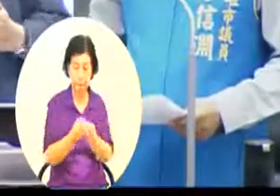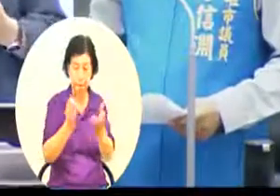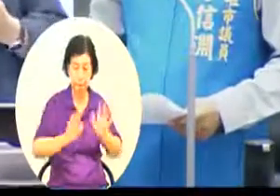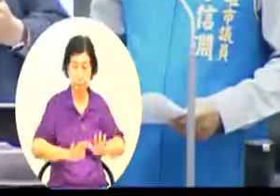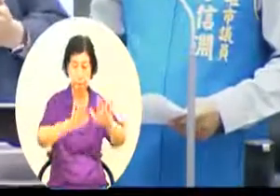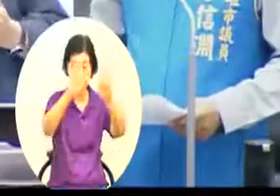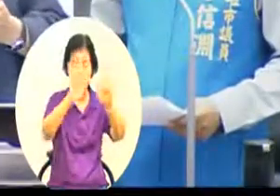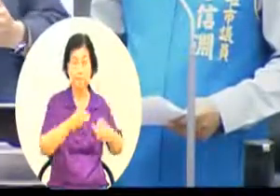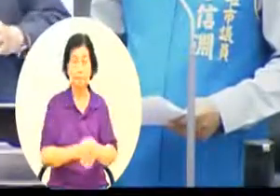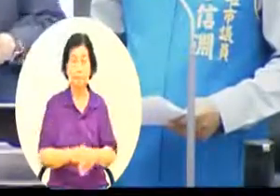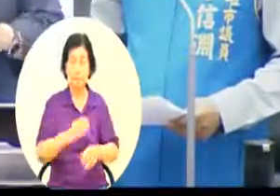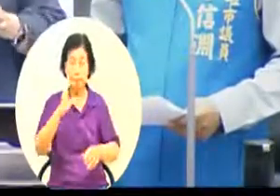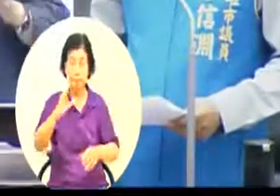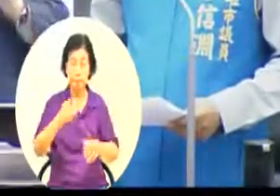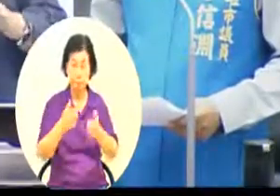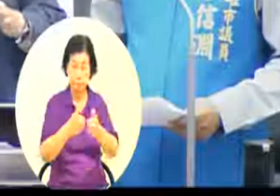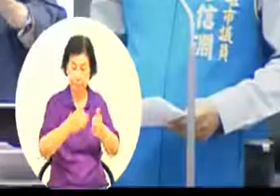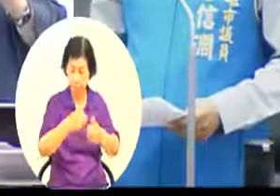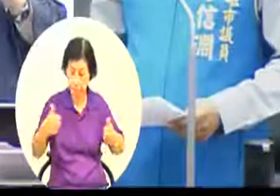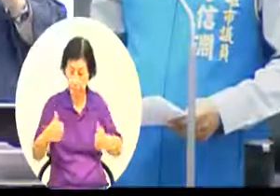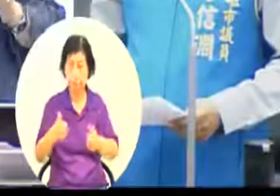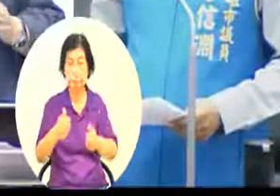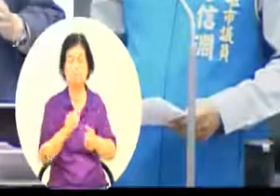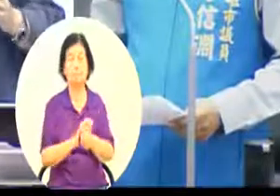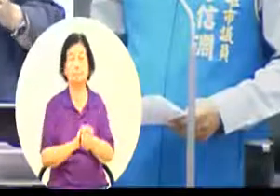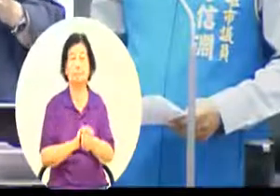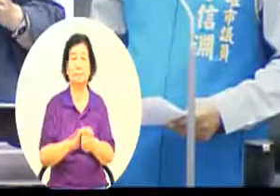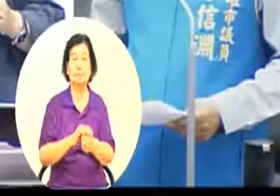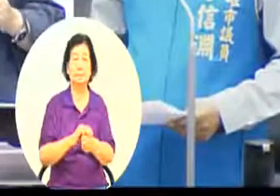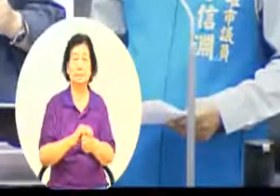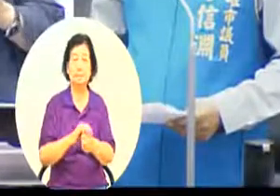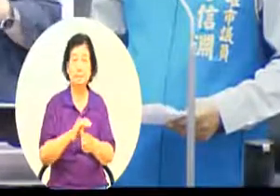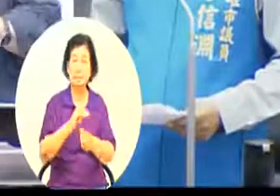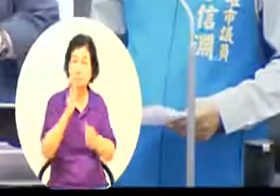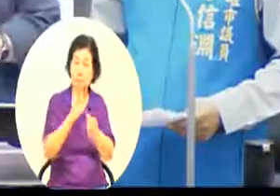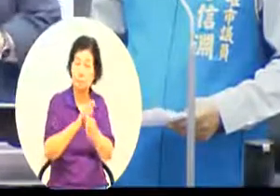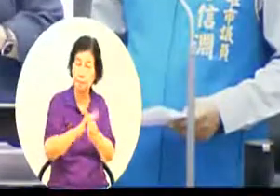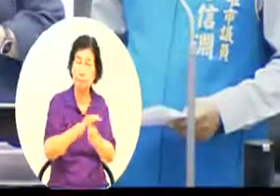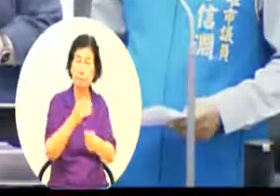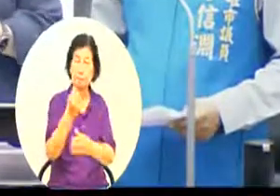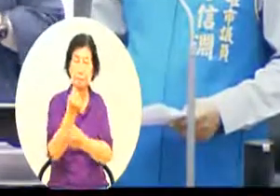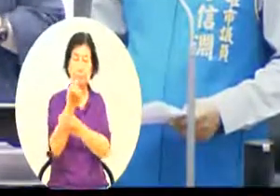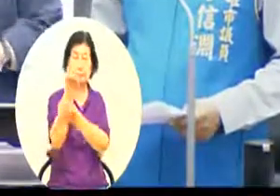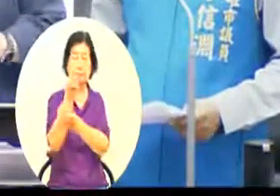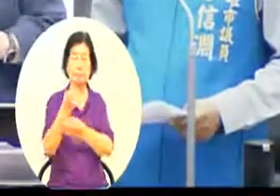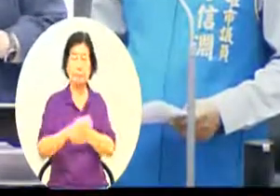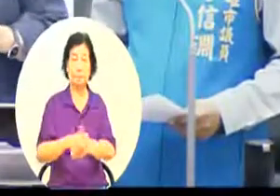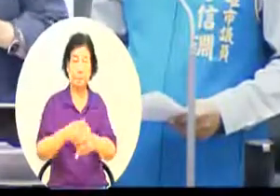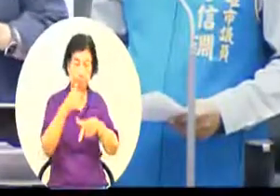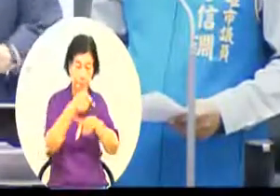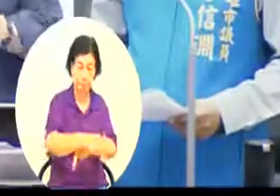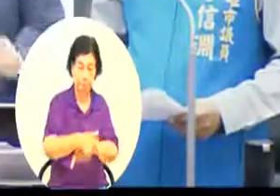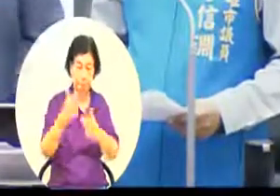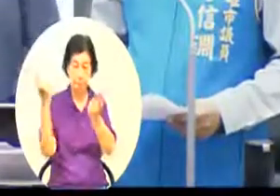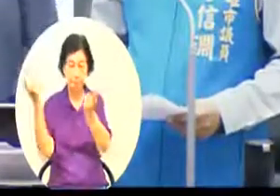够影响贵党，能够支持南台湾高雄过去南北失衡，给高雄一个